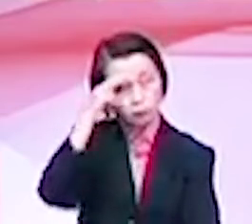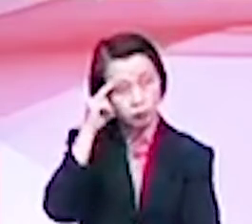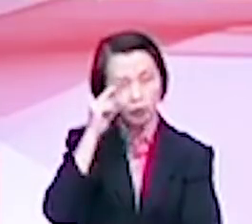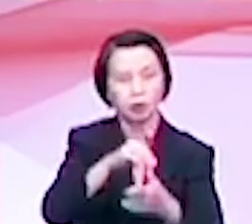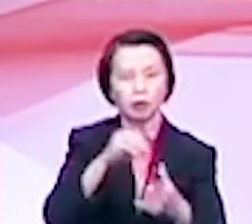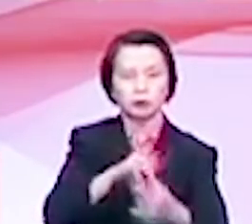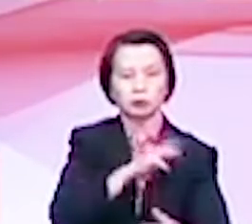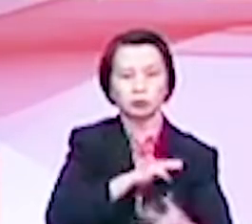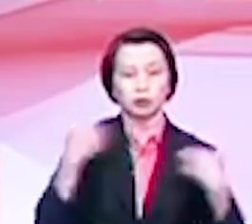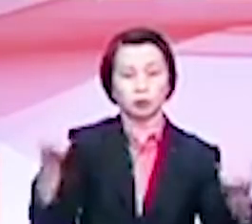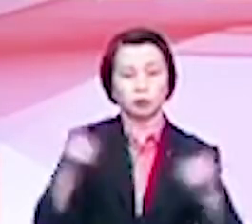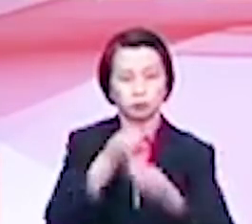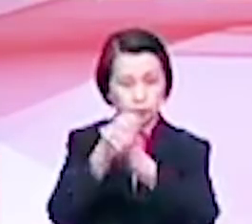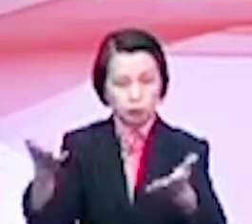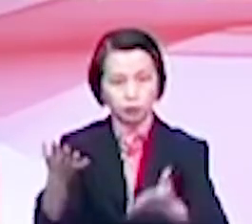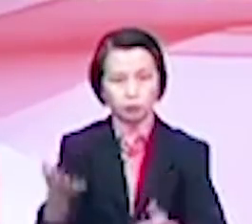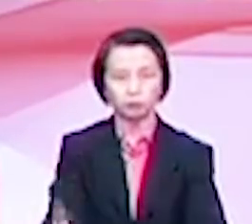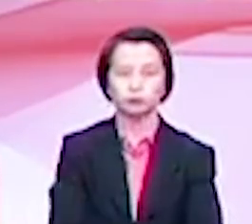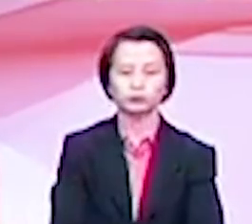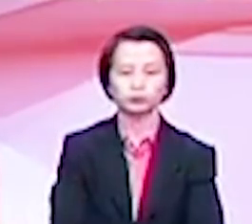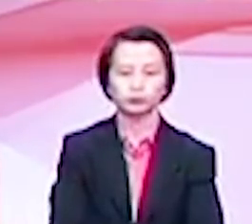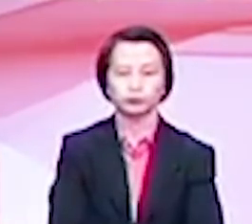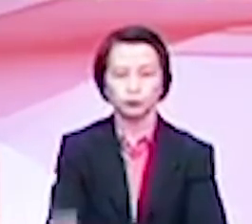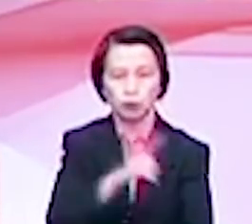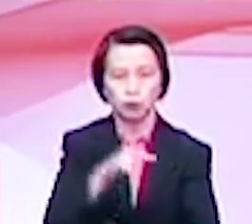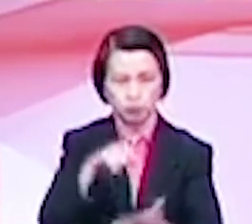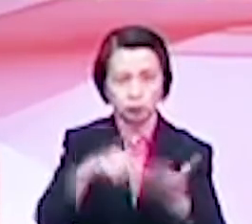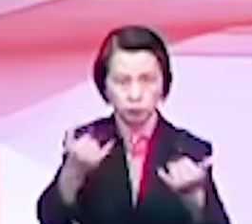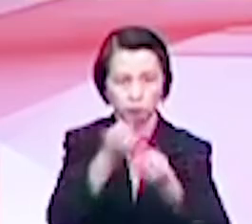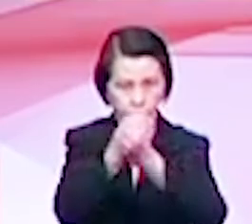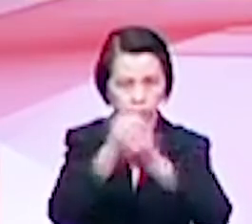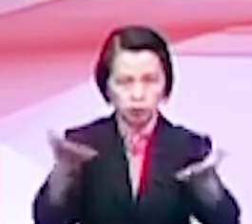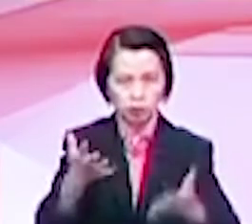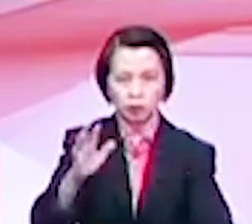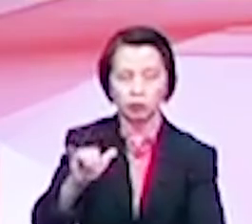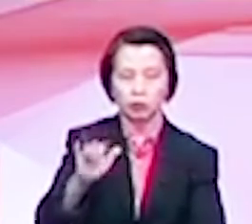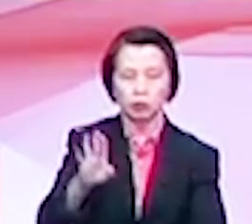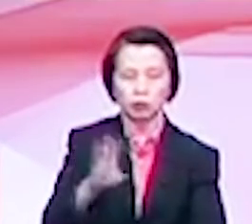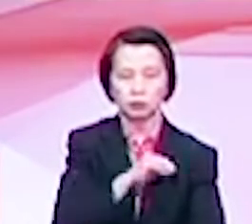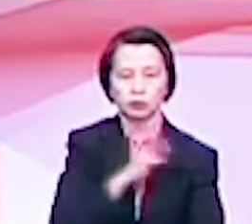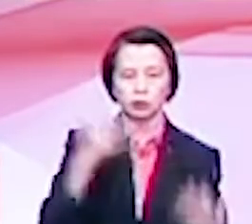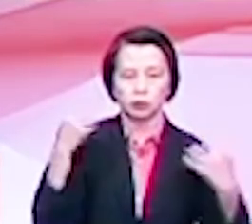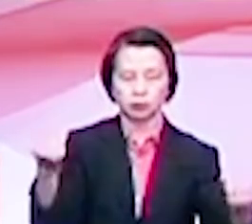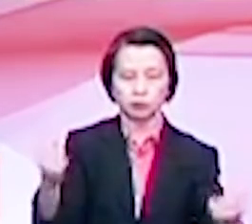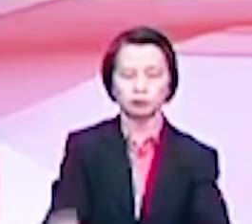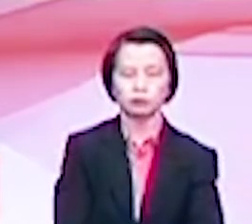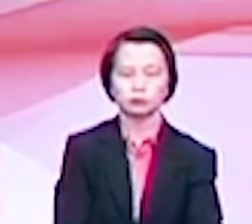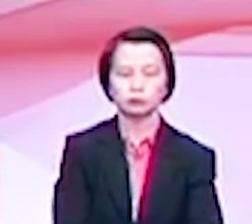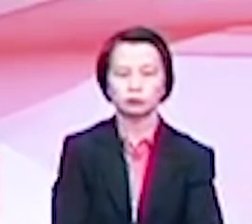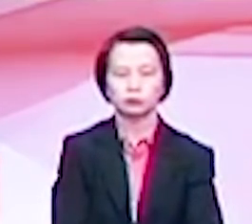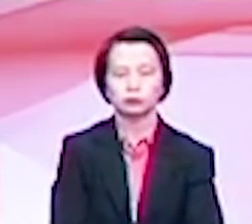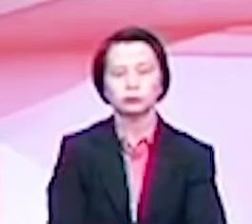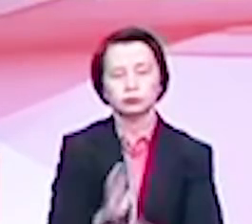Menteri Kesihatan sendiri. Hari ini sudah banyak diumumkan oleh Yang Berhormat Menteri Kesihatan akhir-akhir ini.